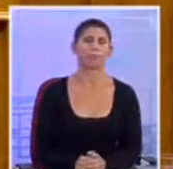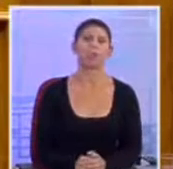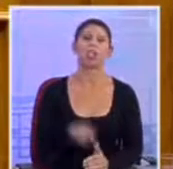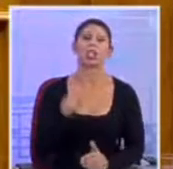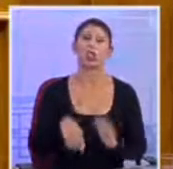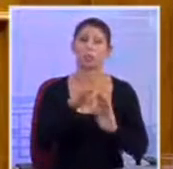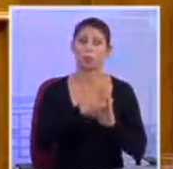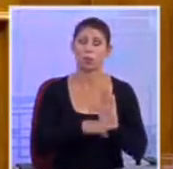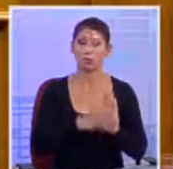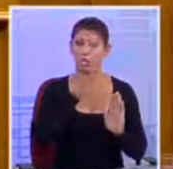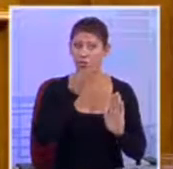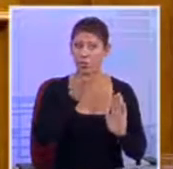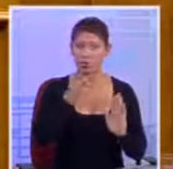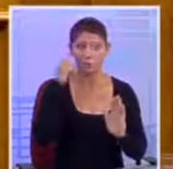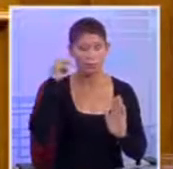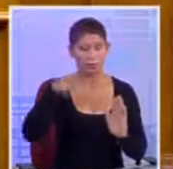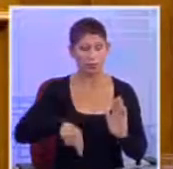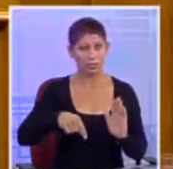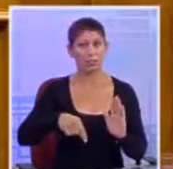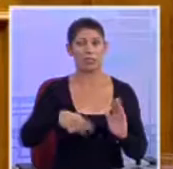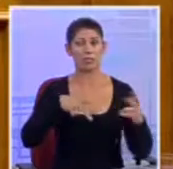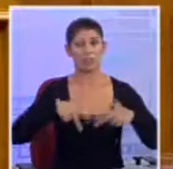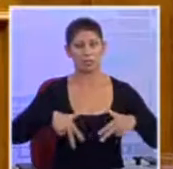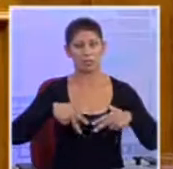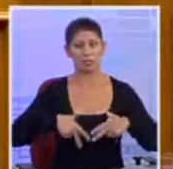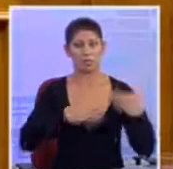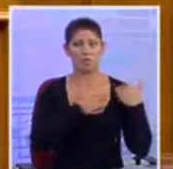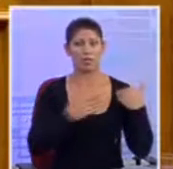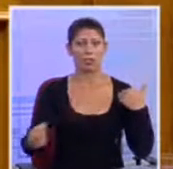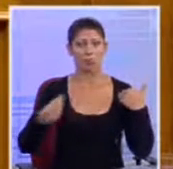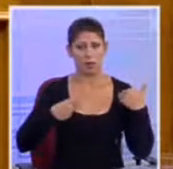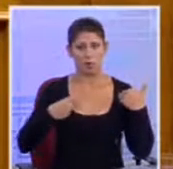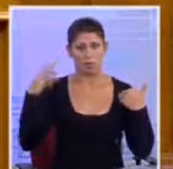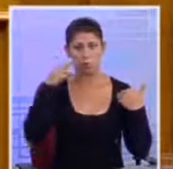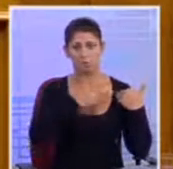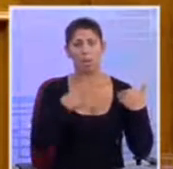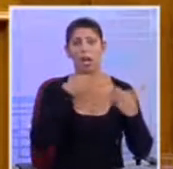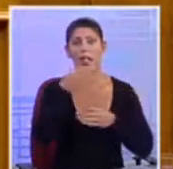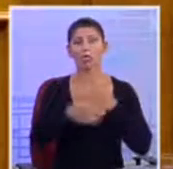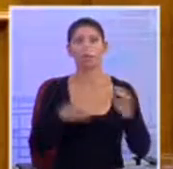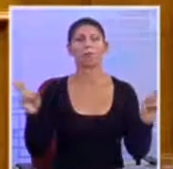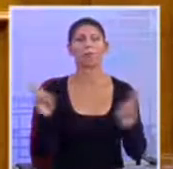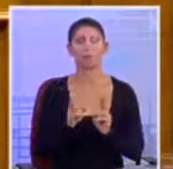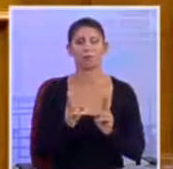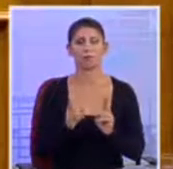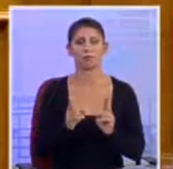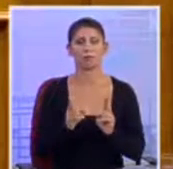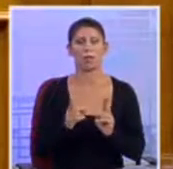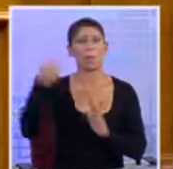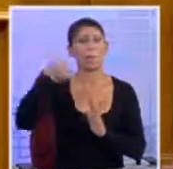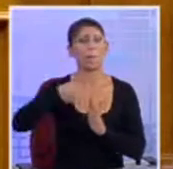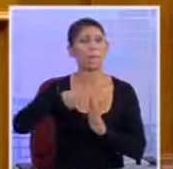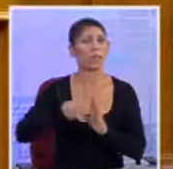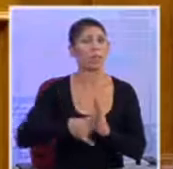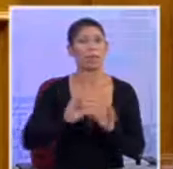δηλώσεις και από την άποψη της συγκεκριμένης κυβερνητικής ευθύνης που μου ανέθεσε ο Πρωθυπουργός, θα αναφερθώ επιγραμματικά στο περιεχόμενο